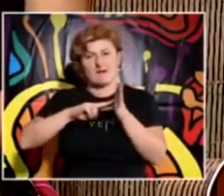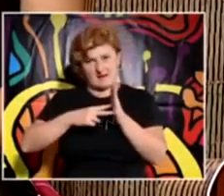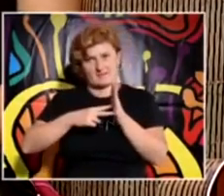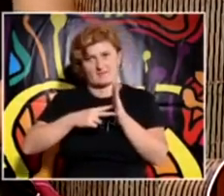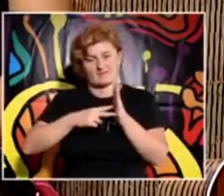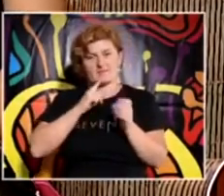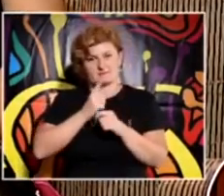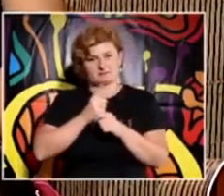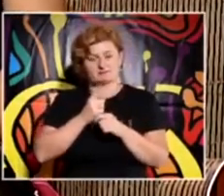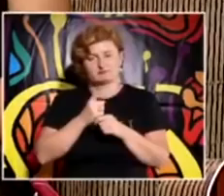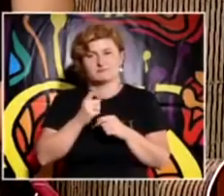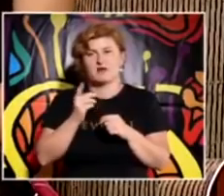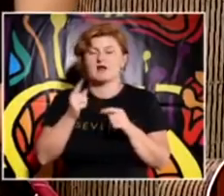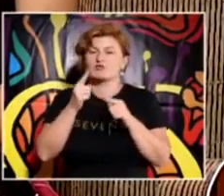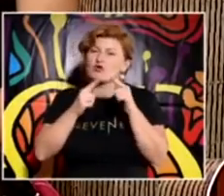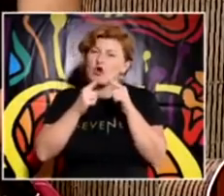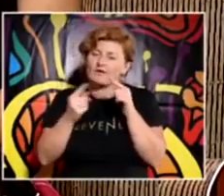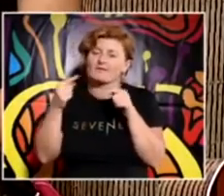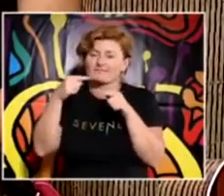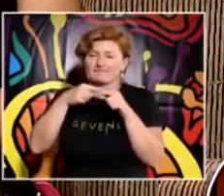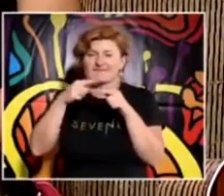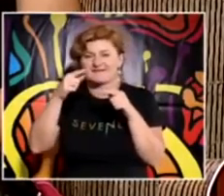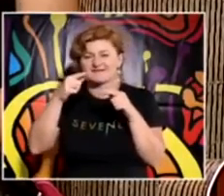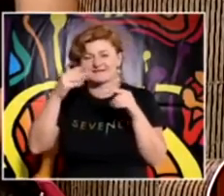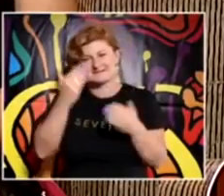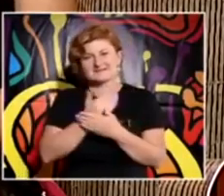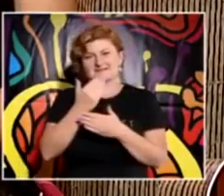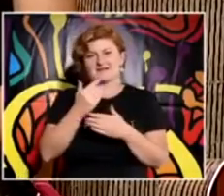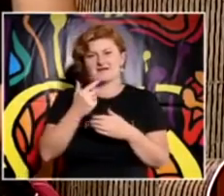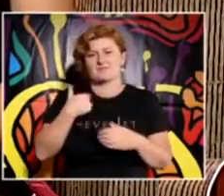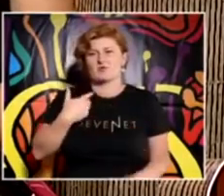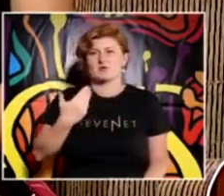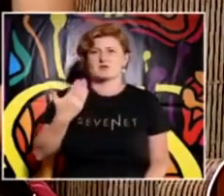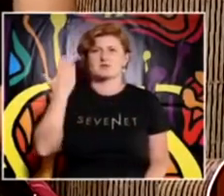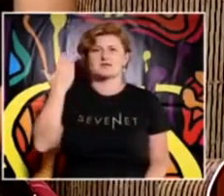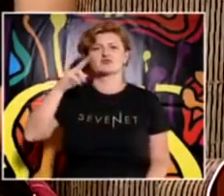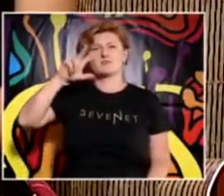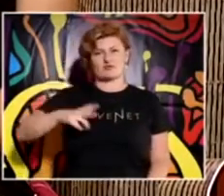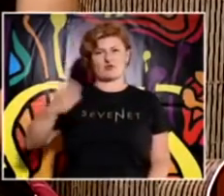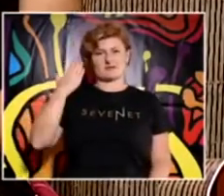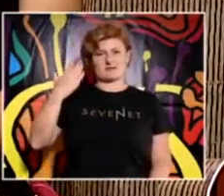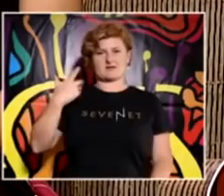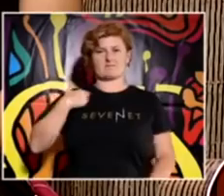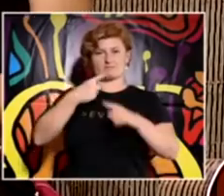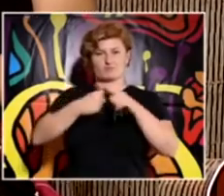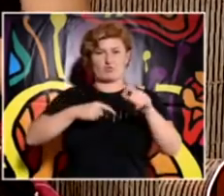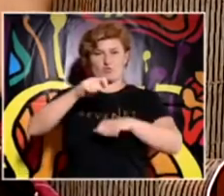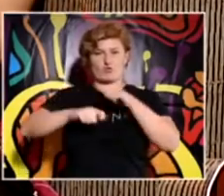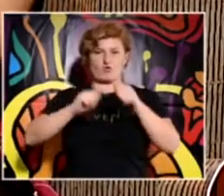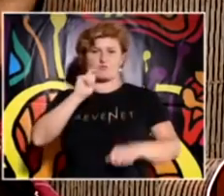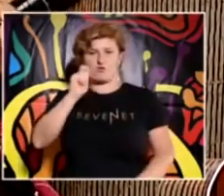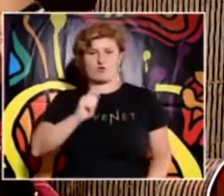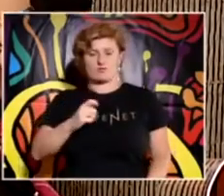taką nutką na spontaniczność. My wróciliśmy 3 miesiące temu z półrocznej podróży. Zaczęliśmy od